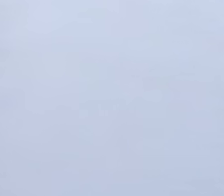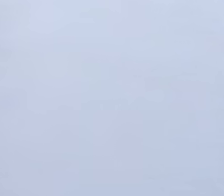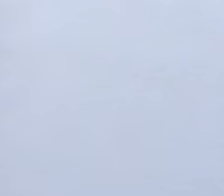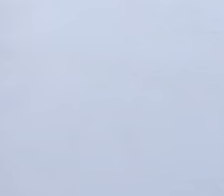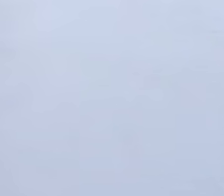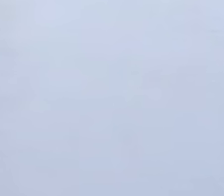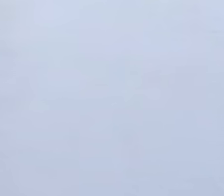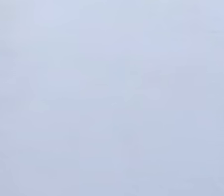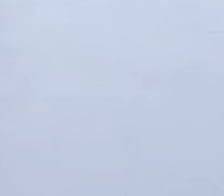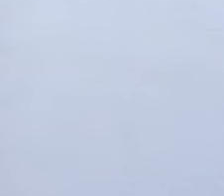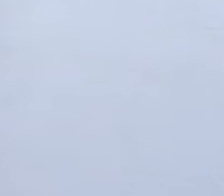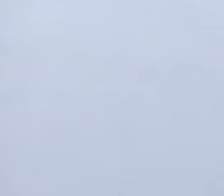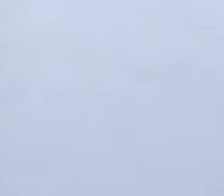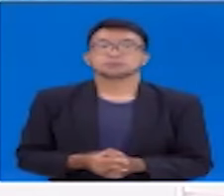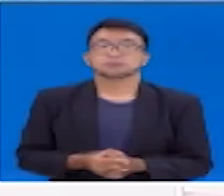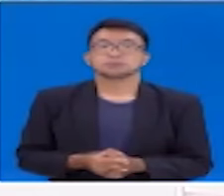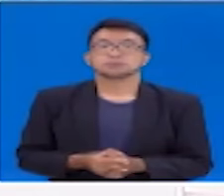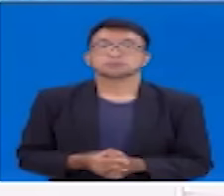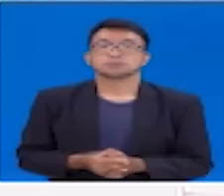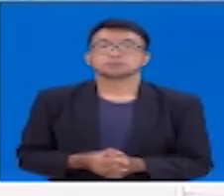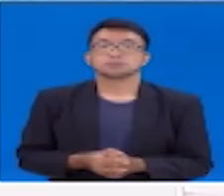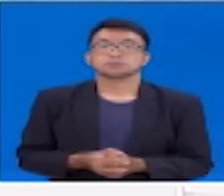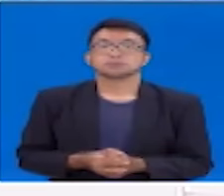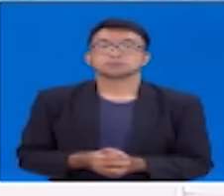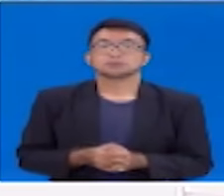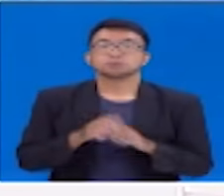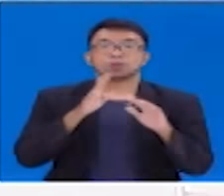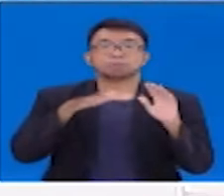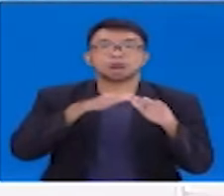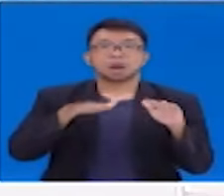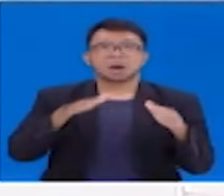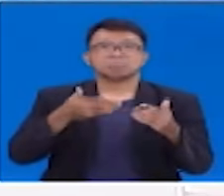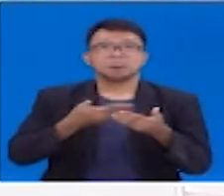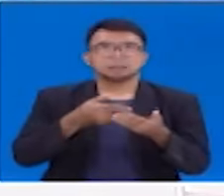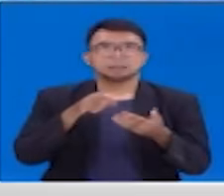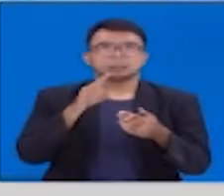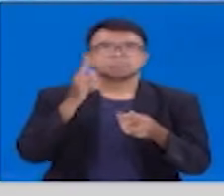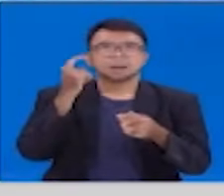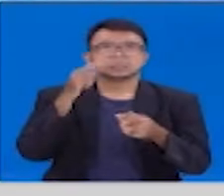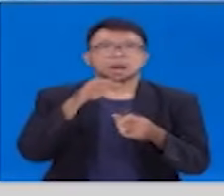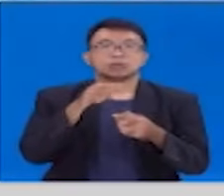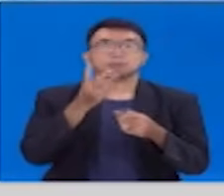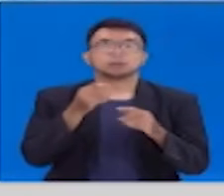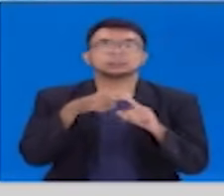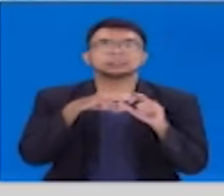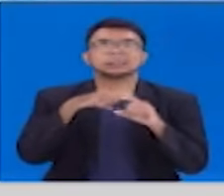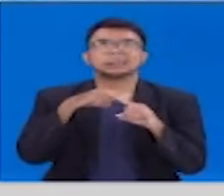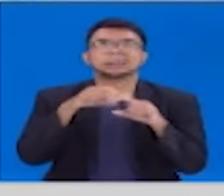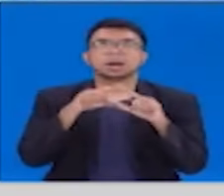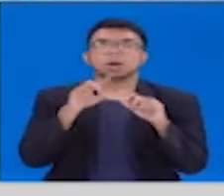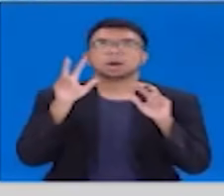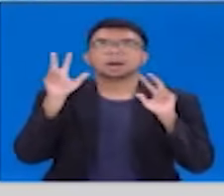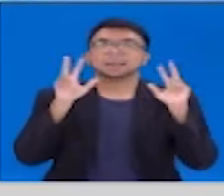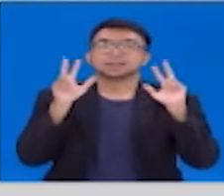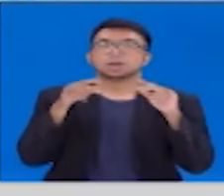subscribe YouTube channel official iNews dan nyalakan lonceng. Kita ke informasi lainnya, pemirsa, puluhan balita di Kabupaten Sika, Nusa Tenggara Timur terpapar COVID-19.